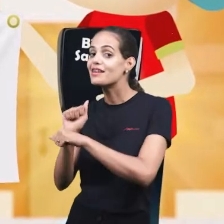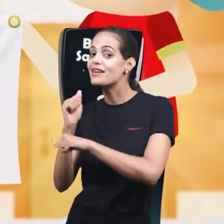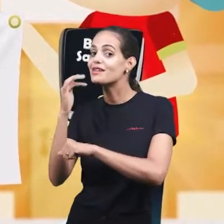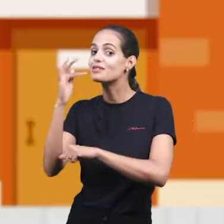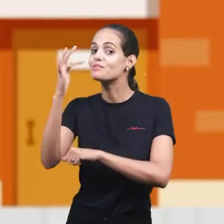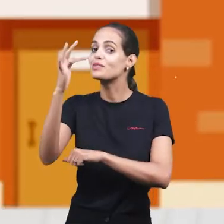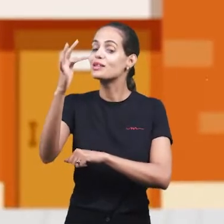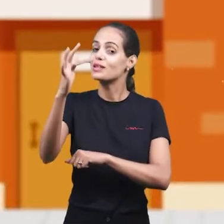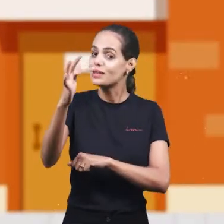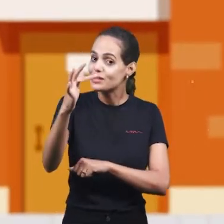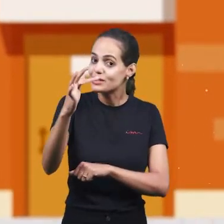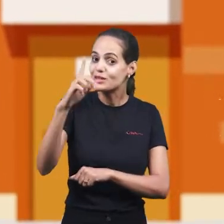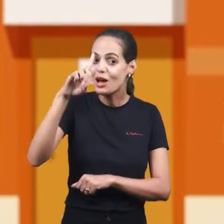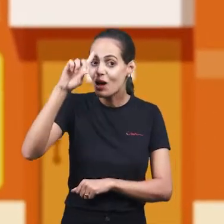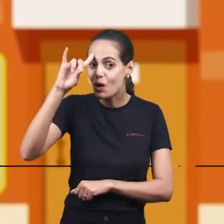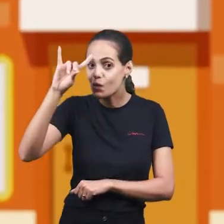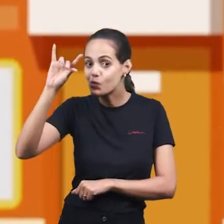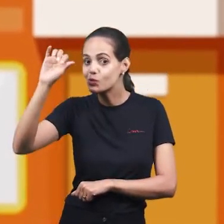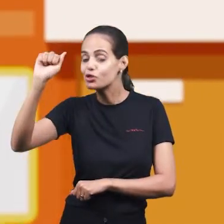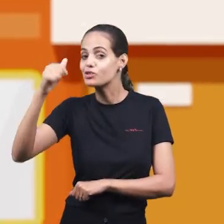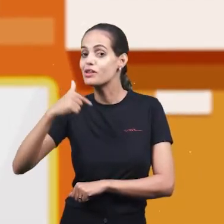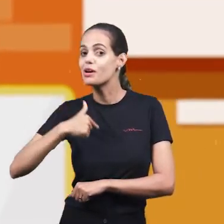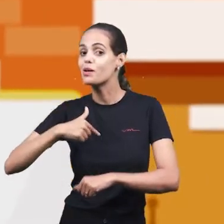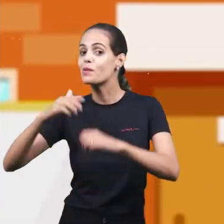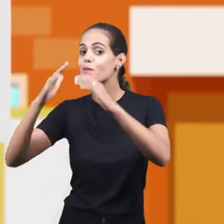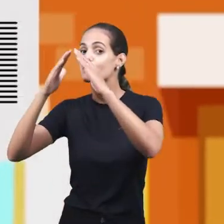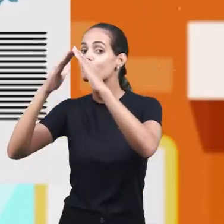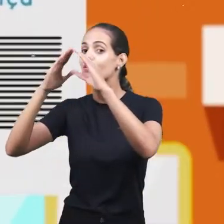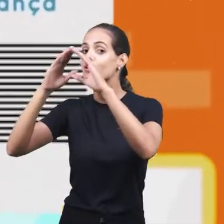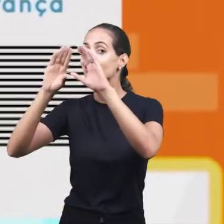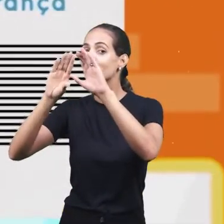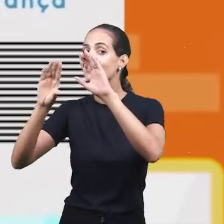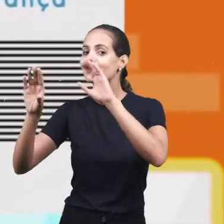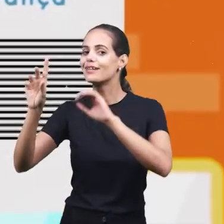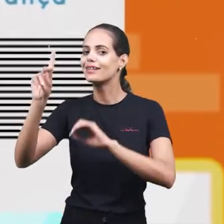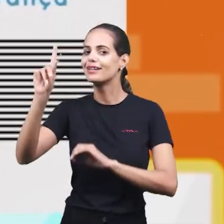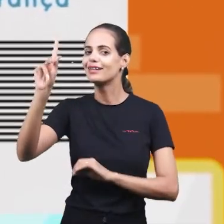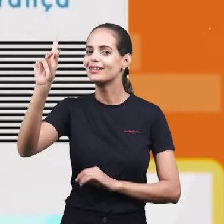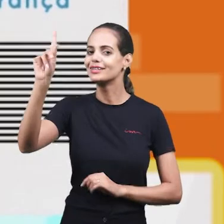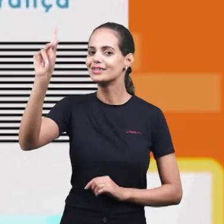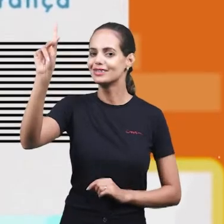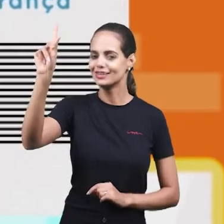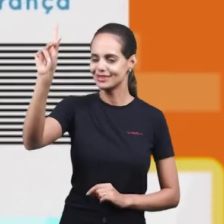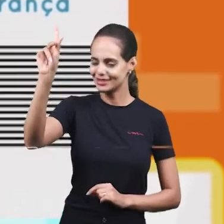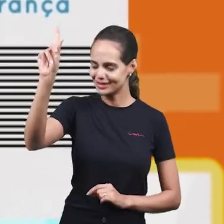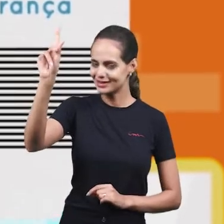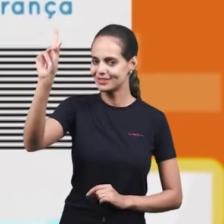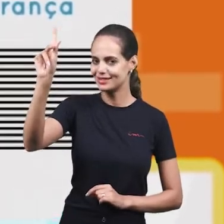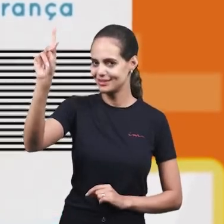царей. Он моя надежда навеки.